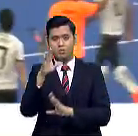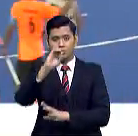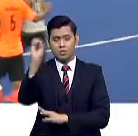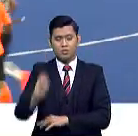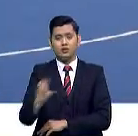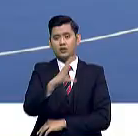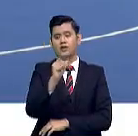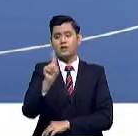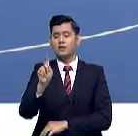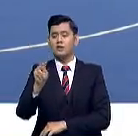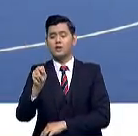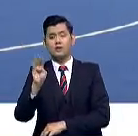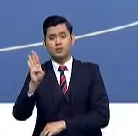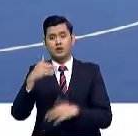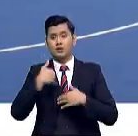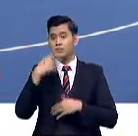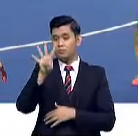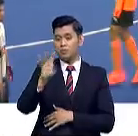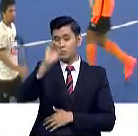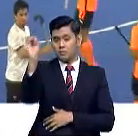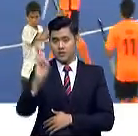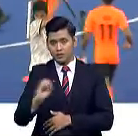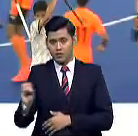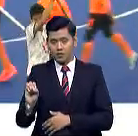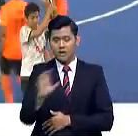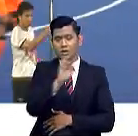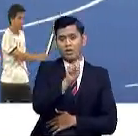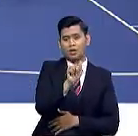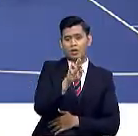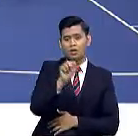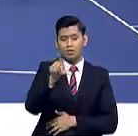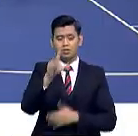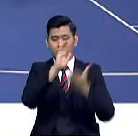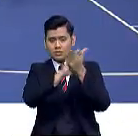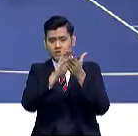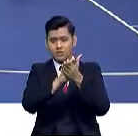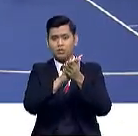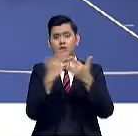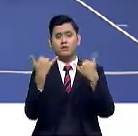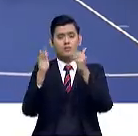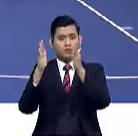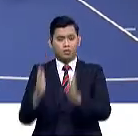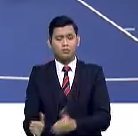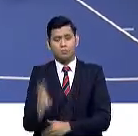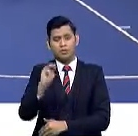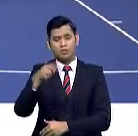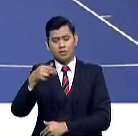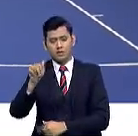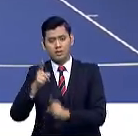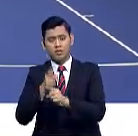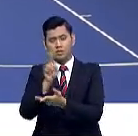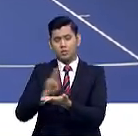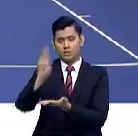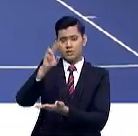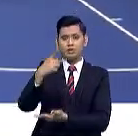tenaga nasional berhad yonbi dengan 400 Selain itu Arul turmudzi pemain-pemain seperti Muhammad Farhan Monjali layu nikel